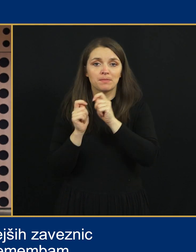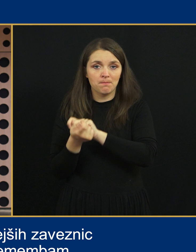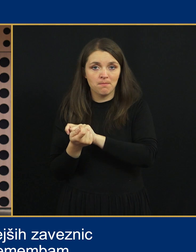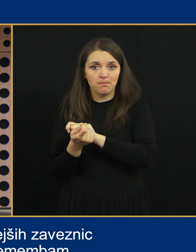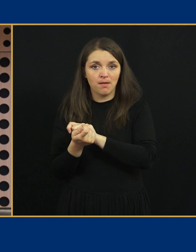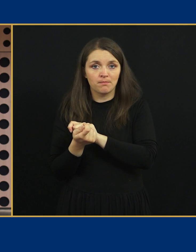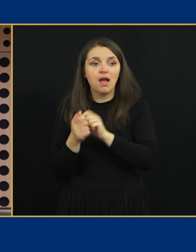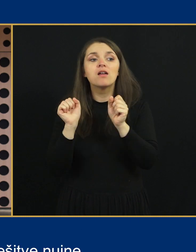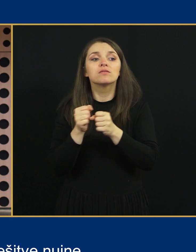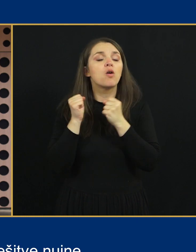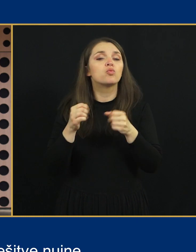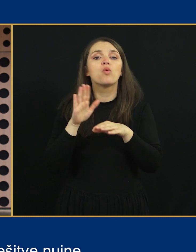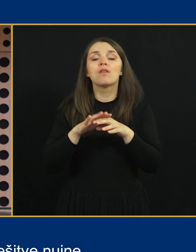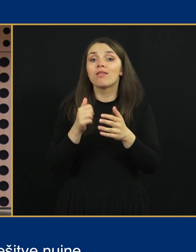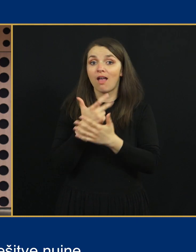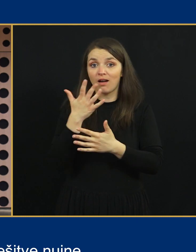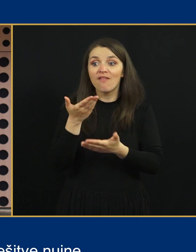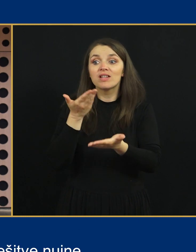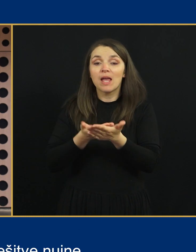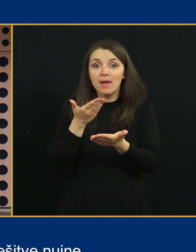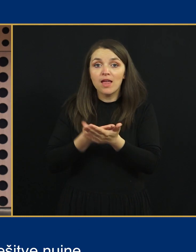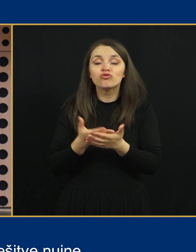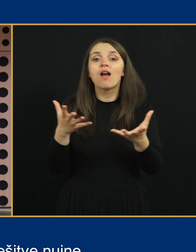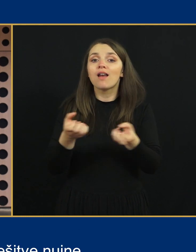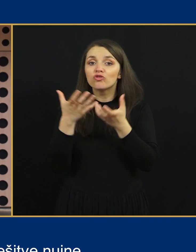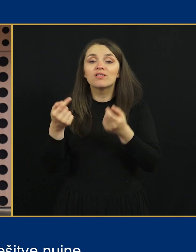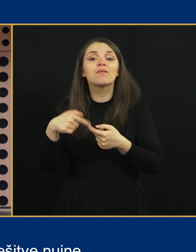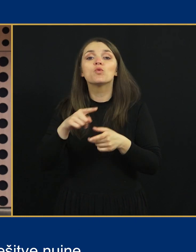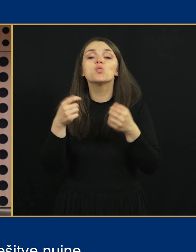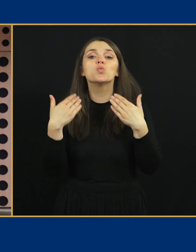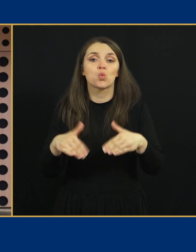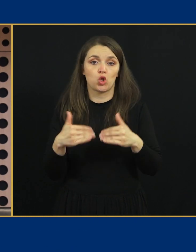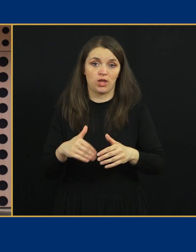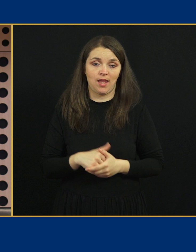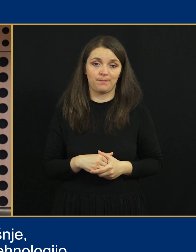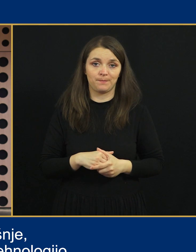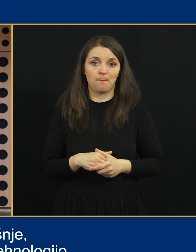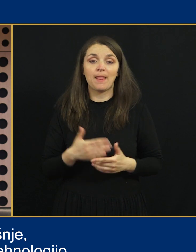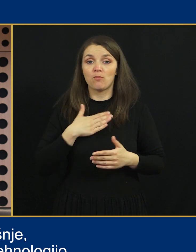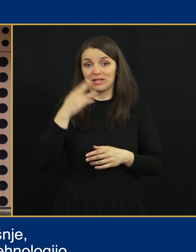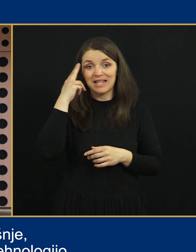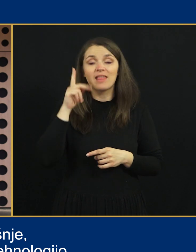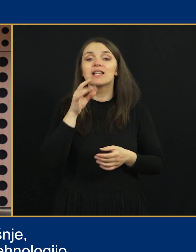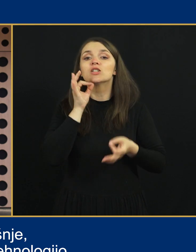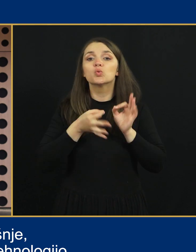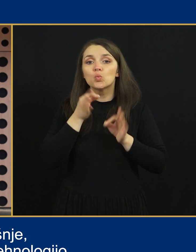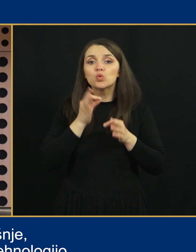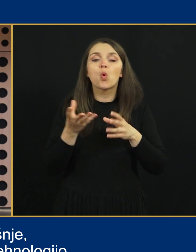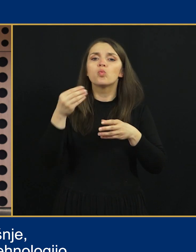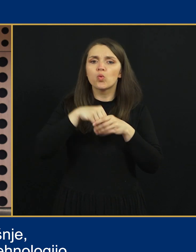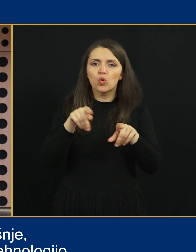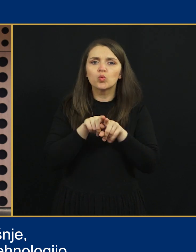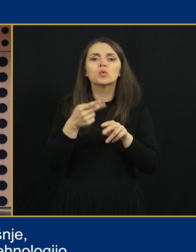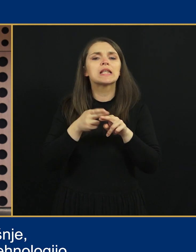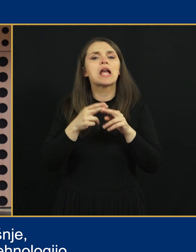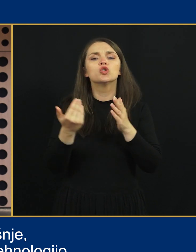spremembam. Zato so na naravi temelječe rešitve nujne. Svoje znanje in izkušnje,